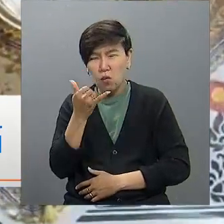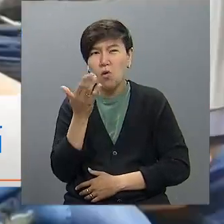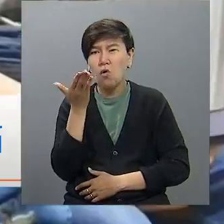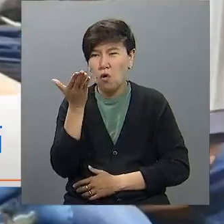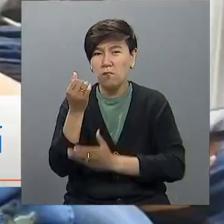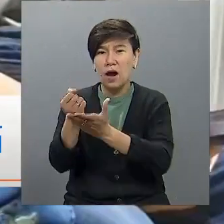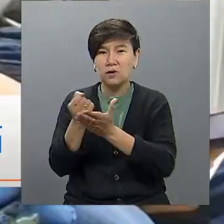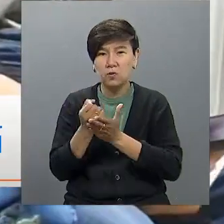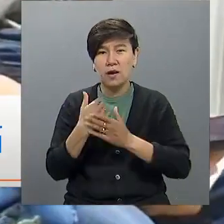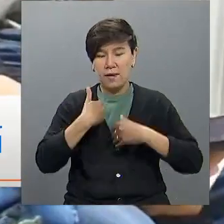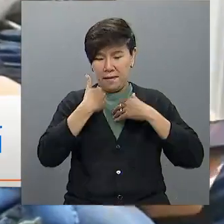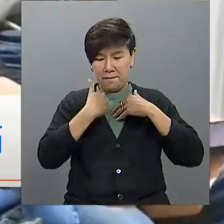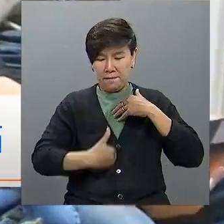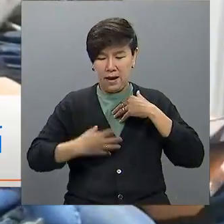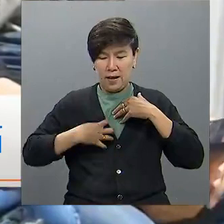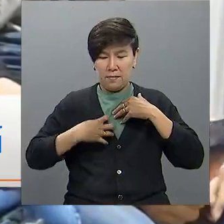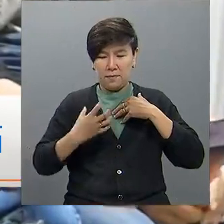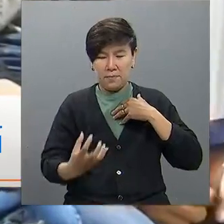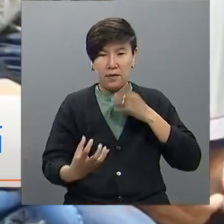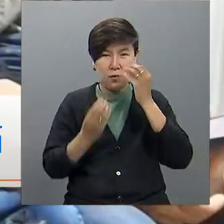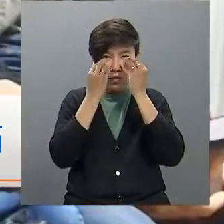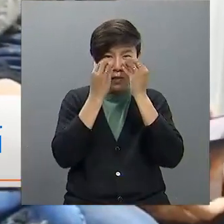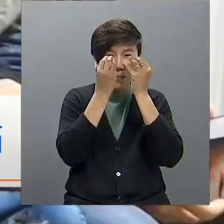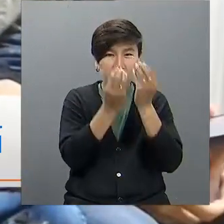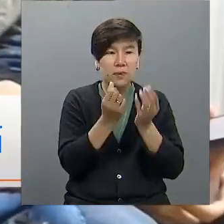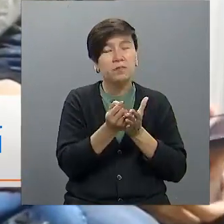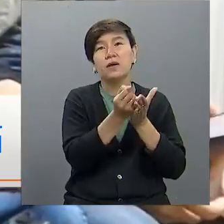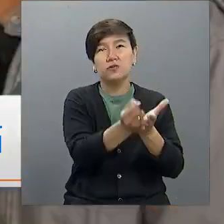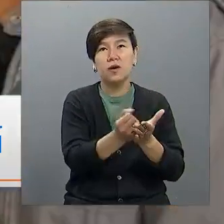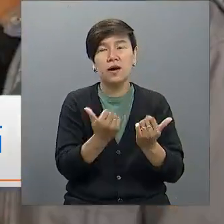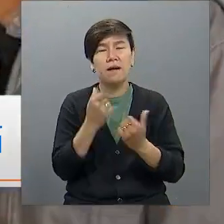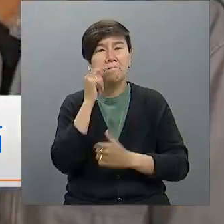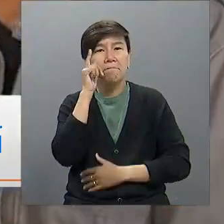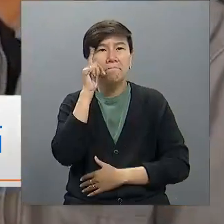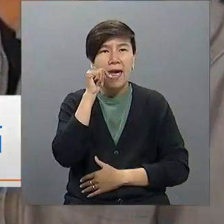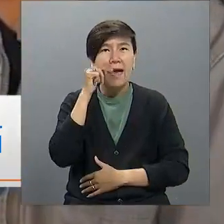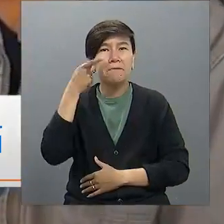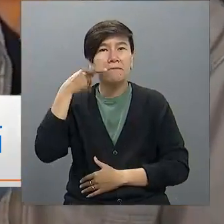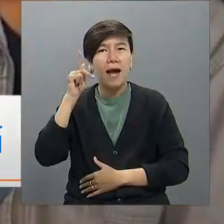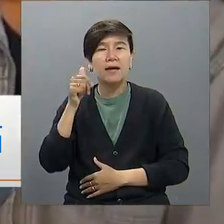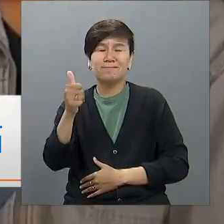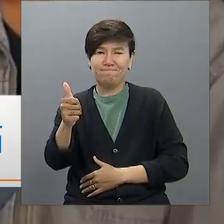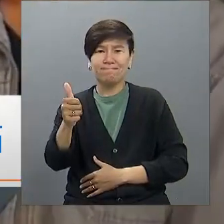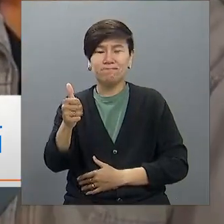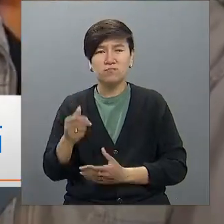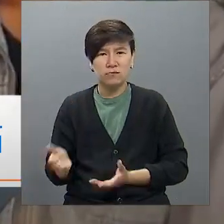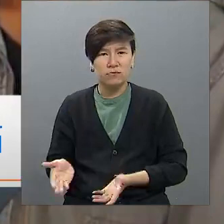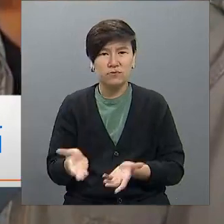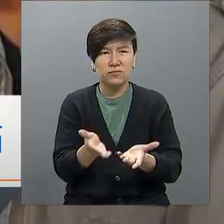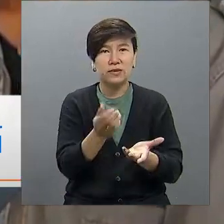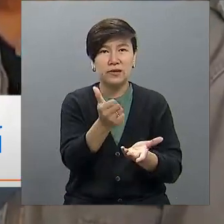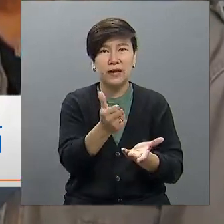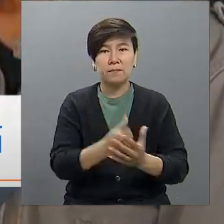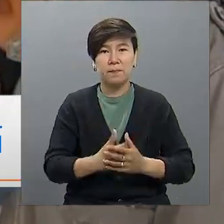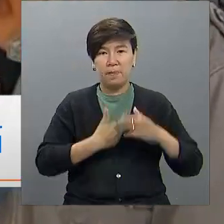ลือบุคคลอื่นค่ะซึ่งทางมารดาและผู้เป็นป้าของผู้เสียชีวิตก็ยินดีบริจาคให้นะคะโดยอวัยวะที่บริจาคคือ